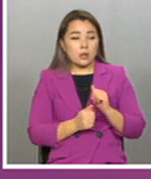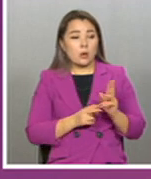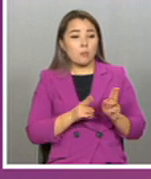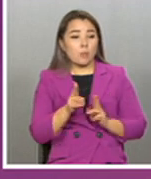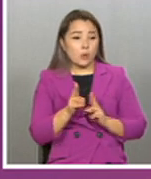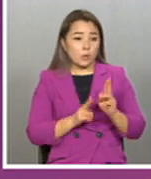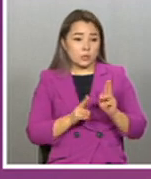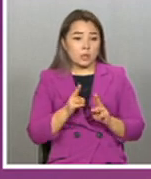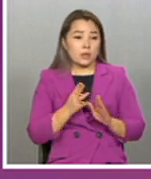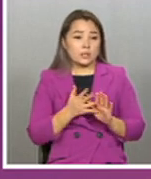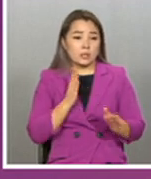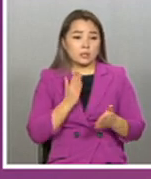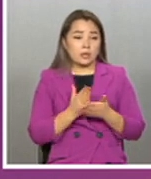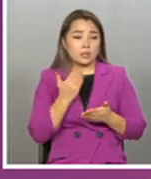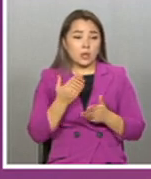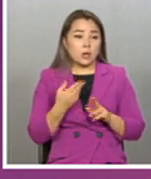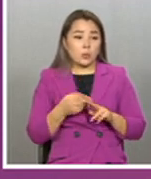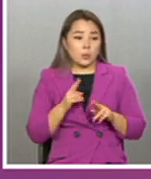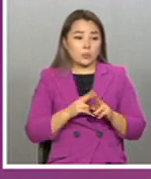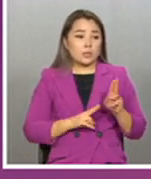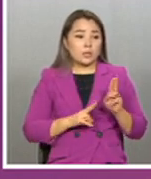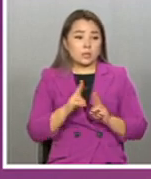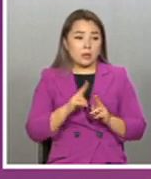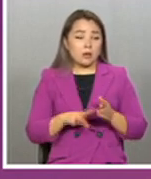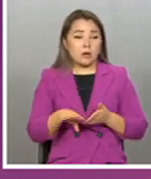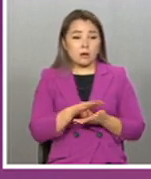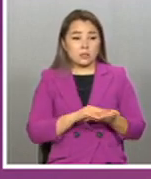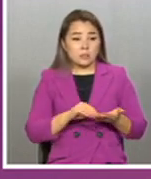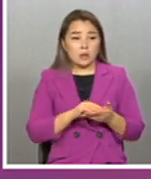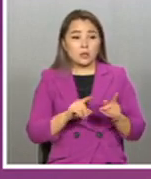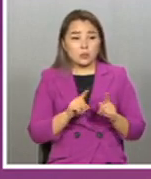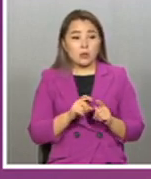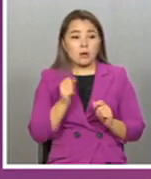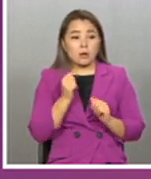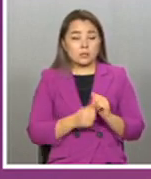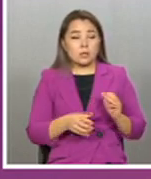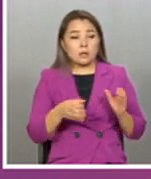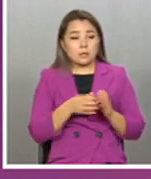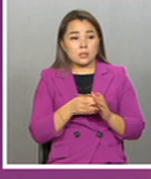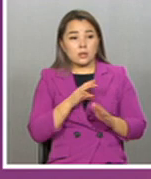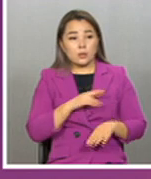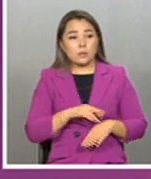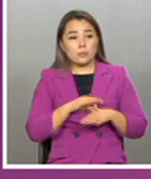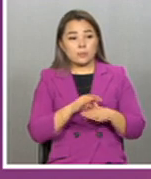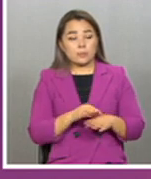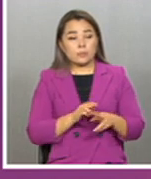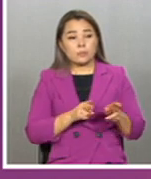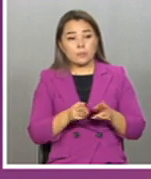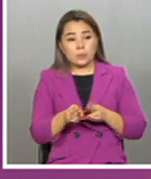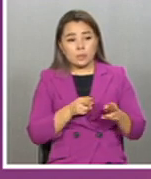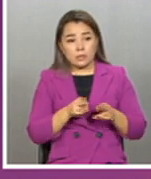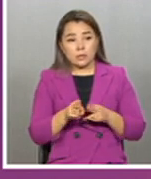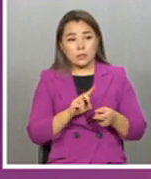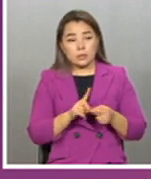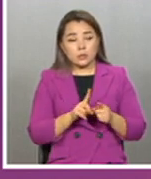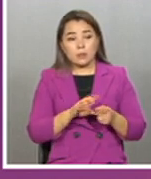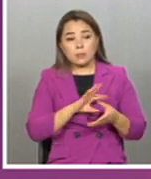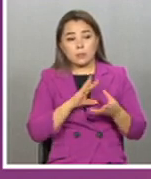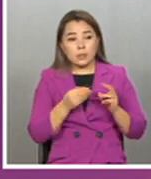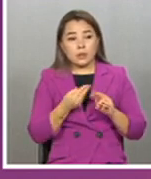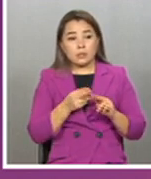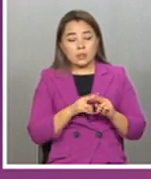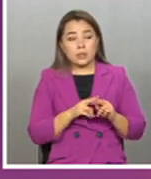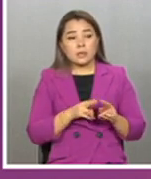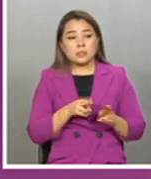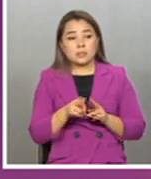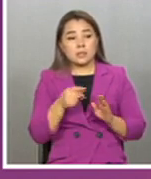осы жүрістерді қайталай отырып, әр толық цикл өткен сайын қозғалтқыштың әйтеуір біреуі цилиндрдің